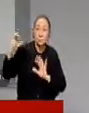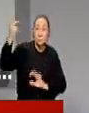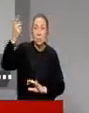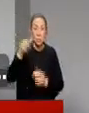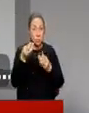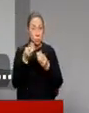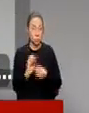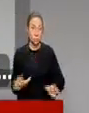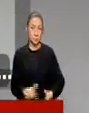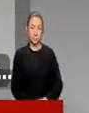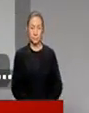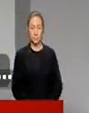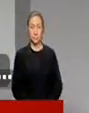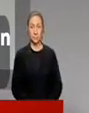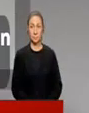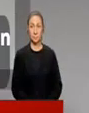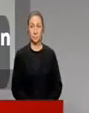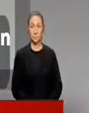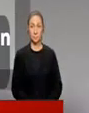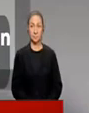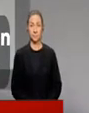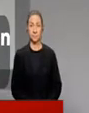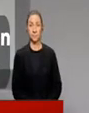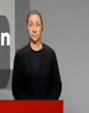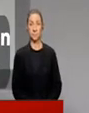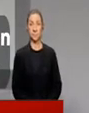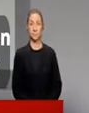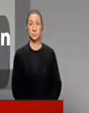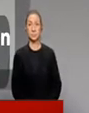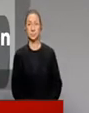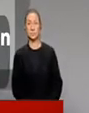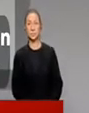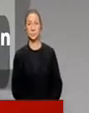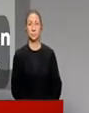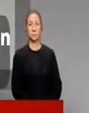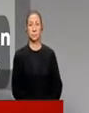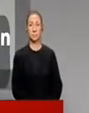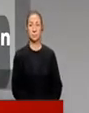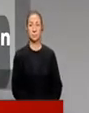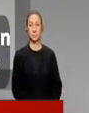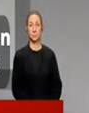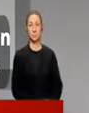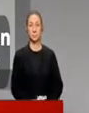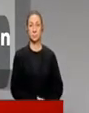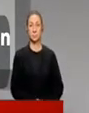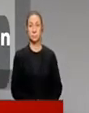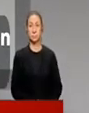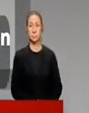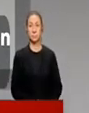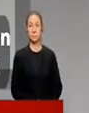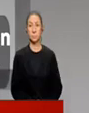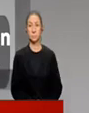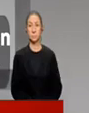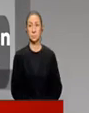çocuklarımızın psikolojik olarak etkilenmeyeceği bir saat dilimini uygulayabilecek bir coğrafyayı Neden siz ısrarla ülkenin en